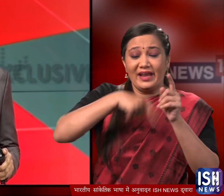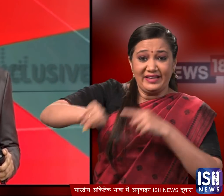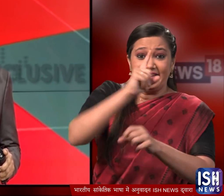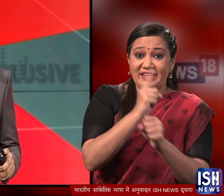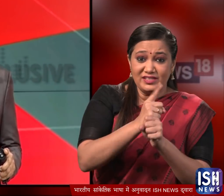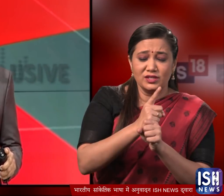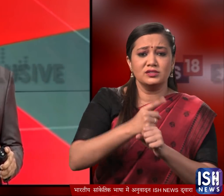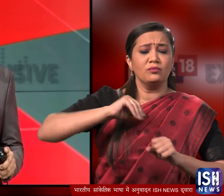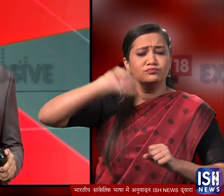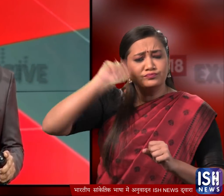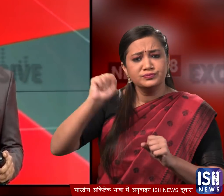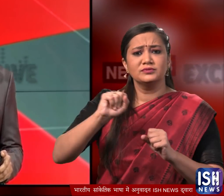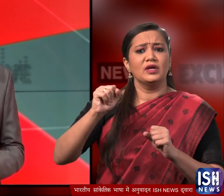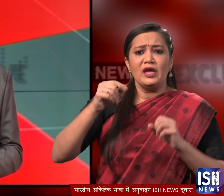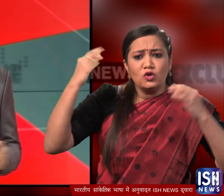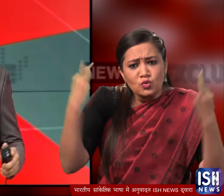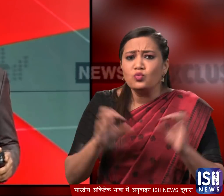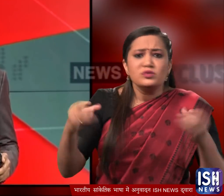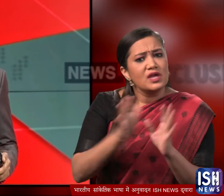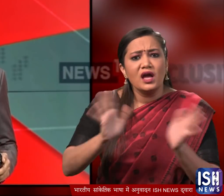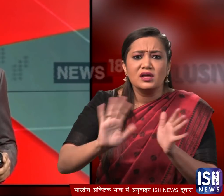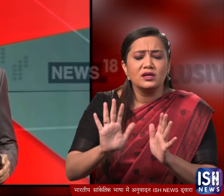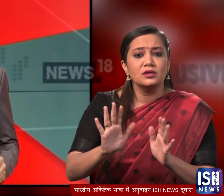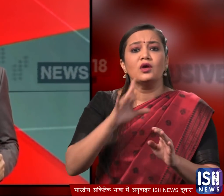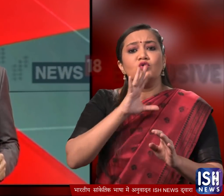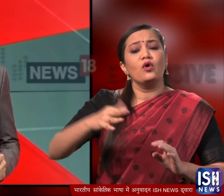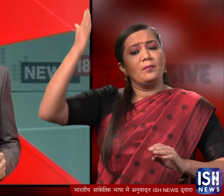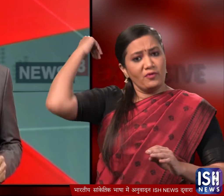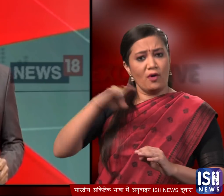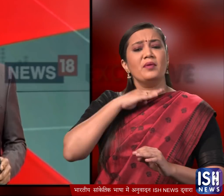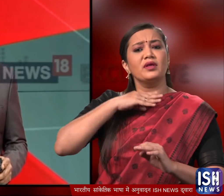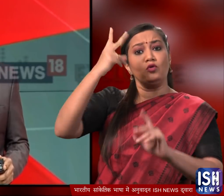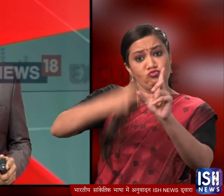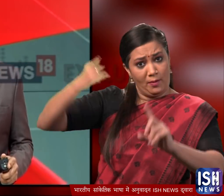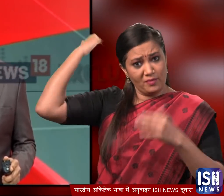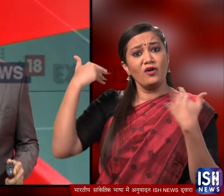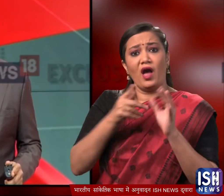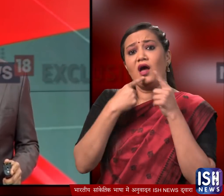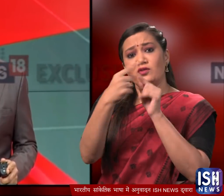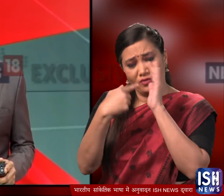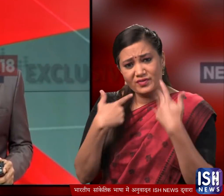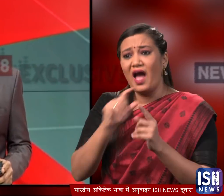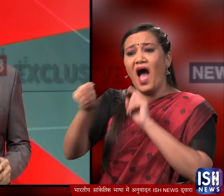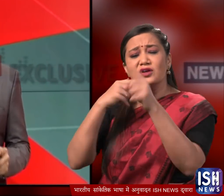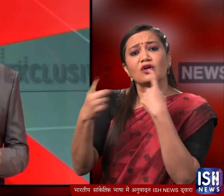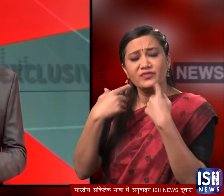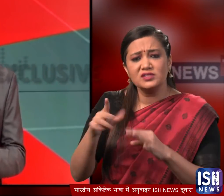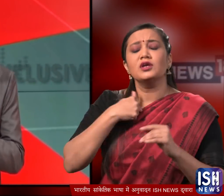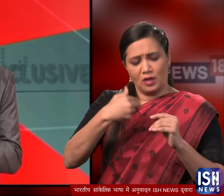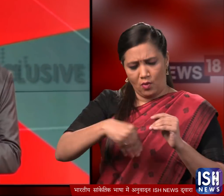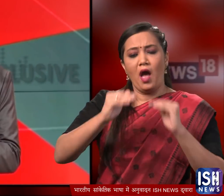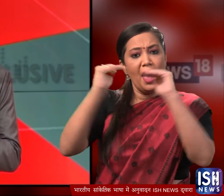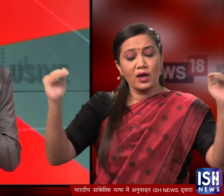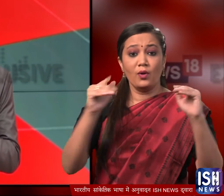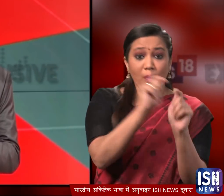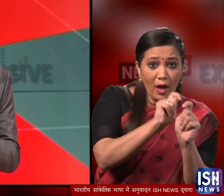कॉन्ट्रैक्ट पर पढ़ाने वाले शिक्षकों का यह आंदोलन भी रातों रात नहीं शुरू हुआ। यह मुद्दा ममता बनर्जी के सामने 2 साल पहले भी उठा था। तब उन्होंने